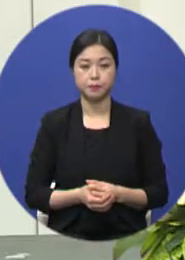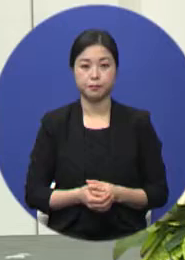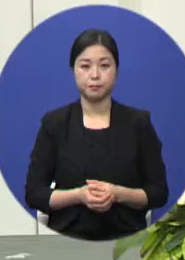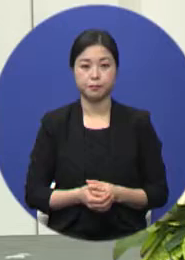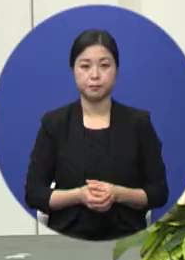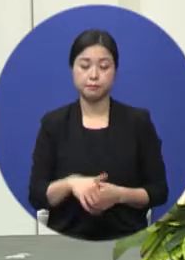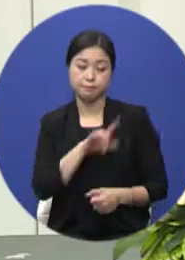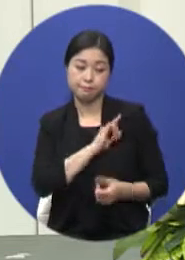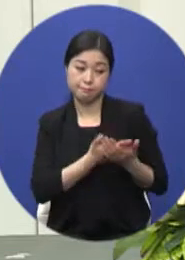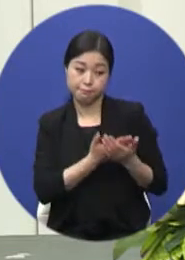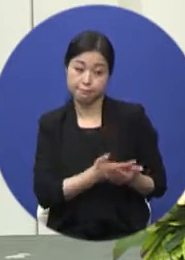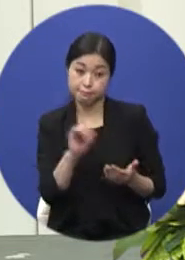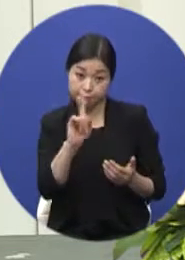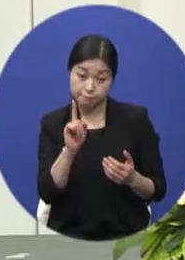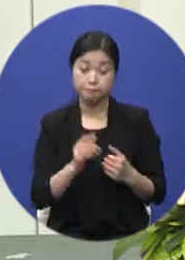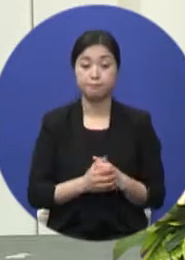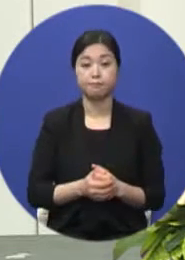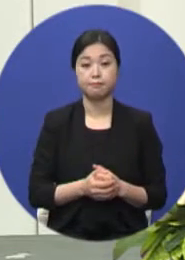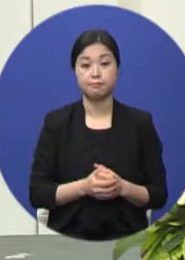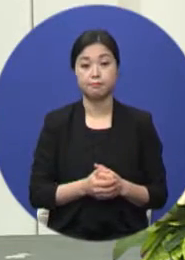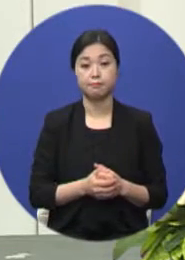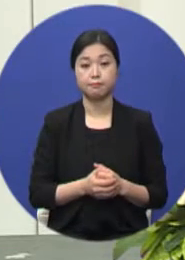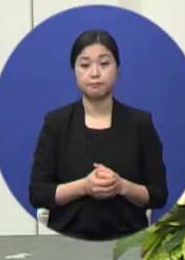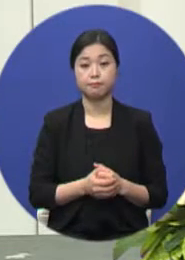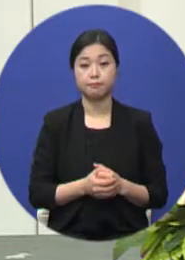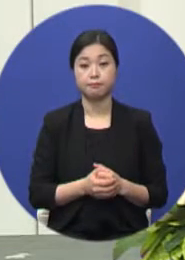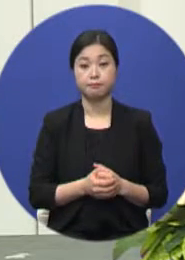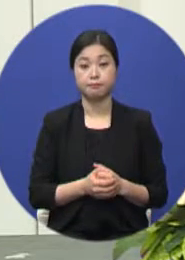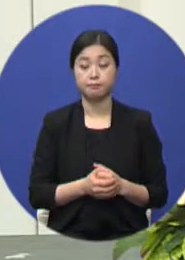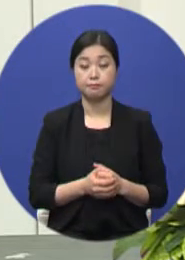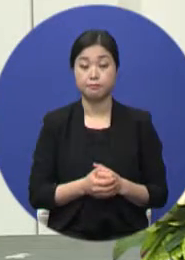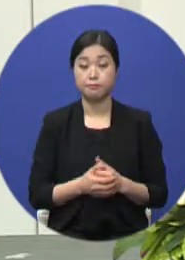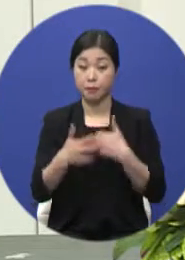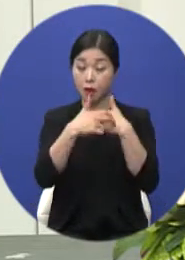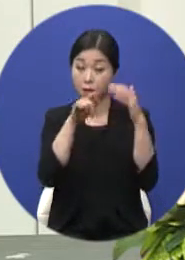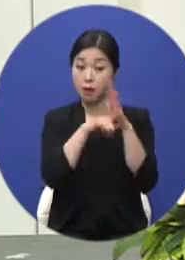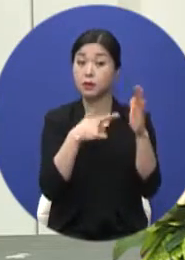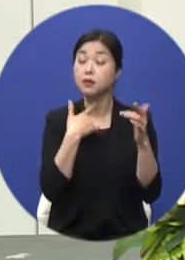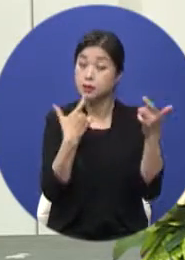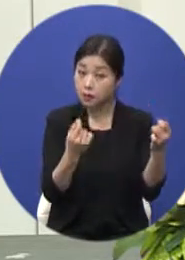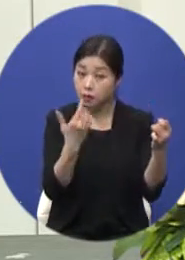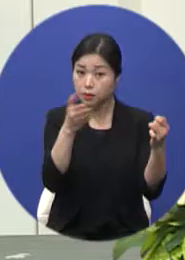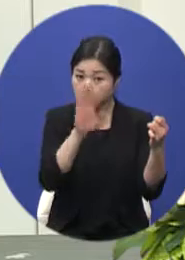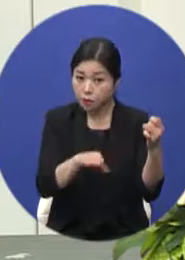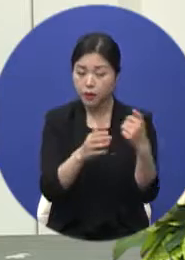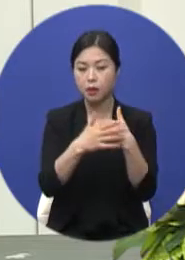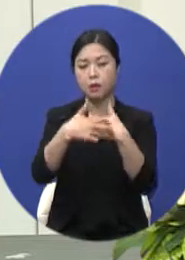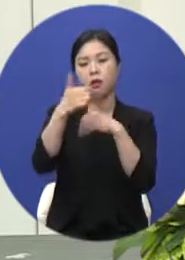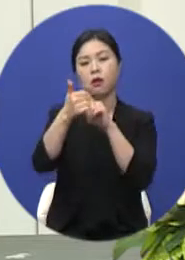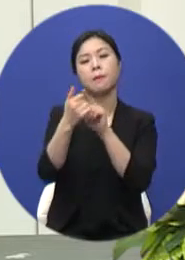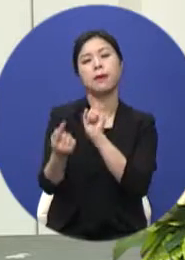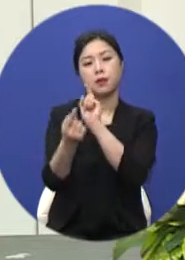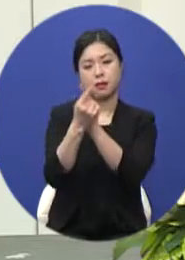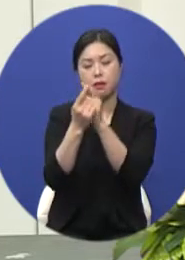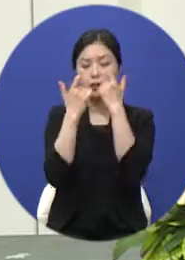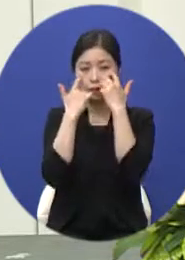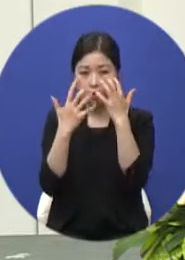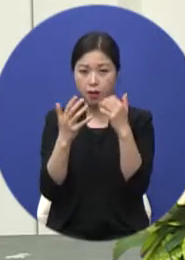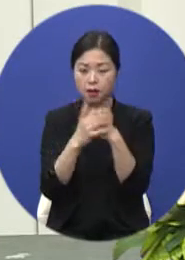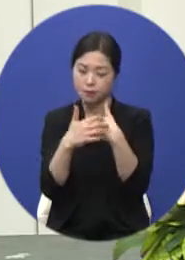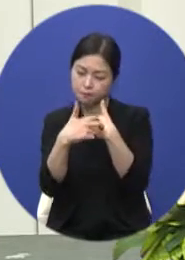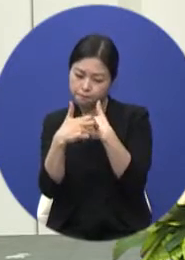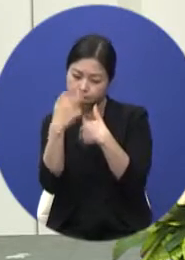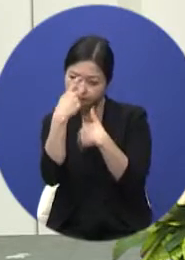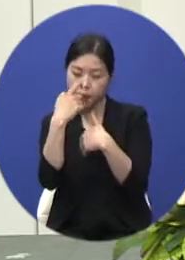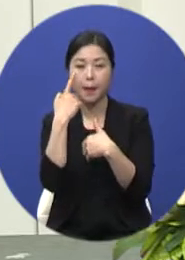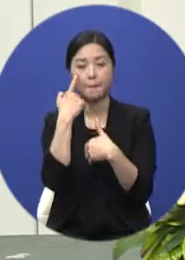일단은 가장 중요한 게 그 한 번 그 뭐 저기 진료를 받으셨지만 더 전문의를 한번 찾아가서 정확하게 진단을